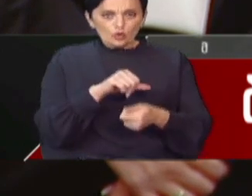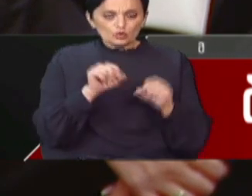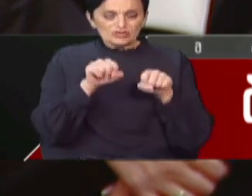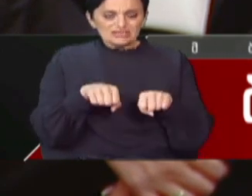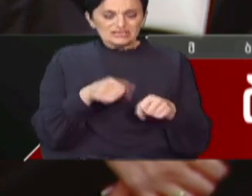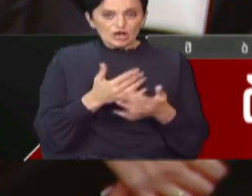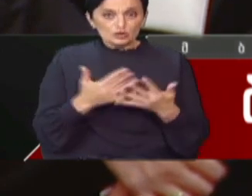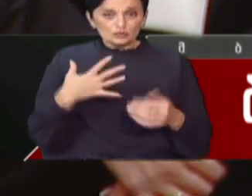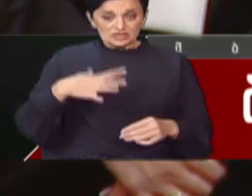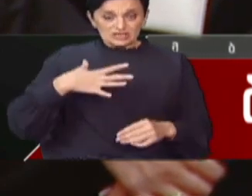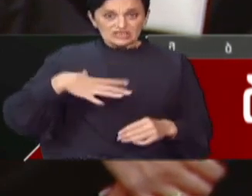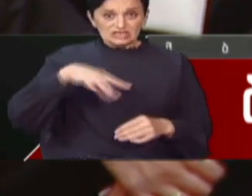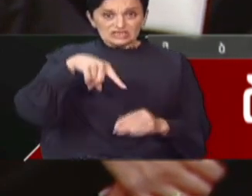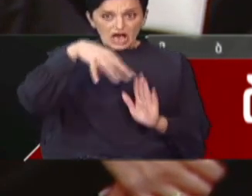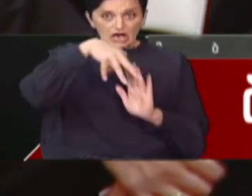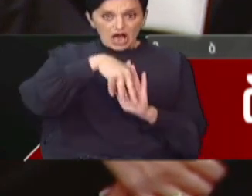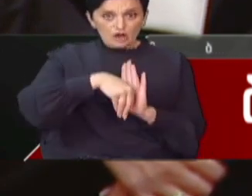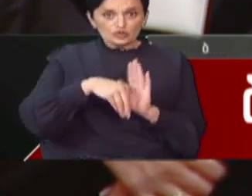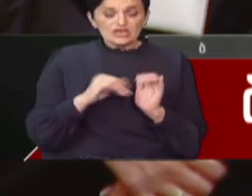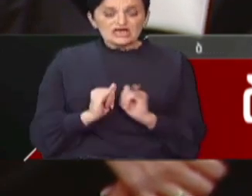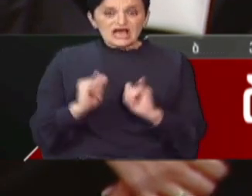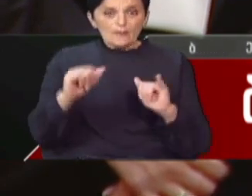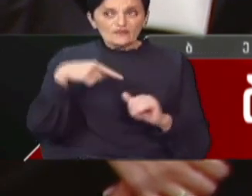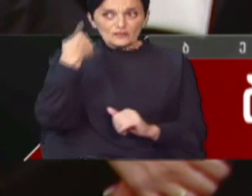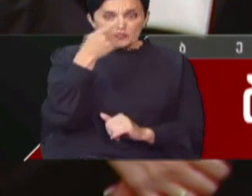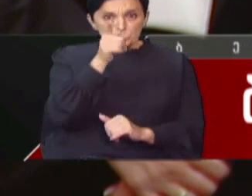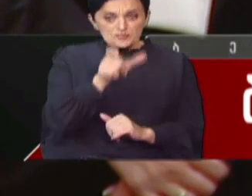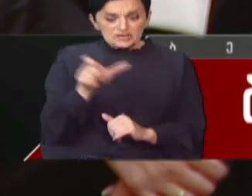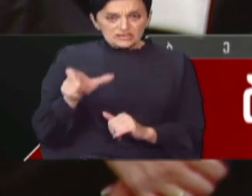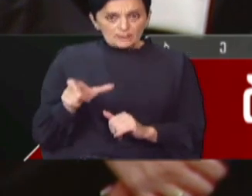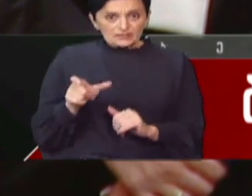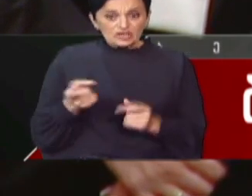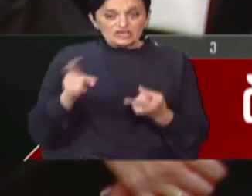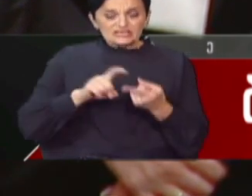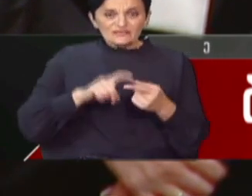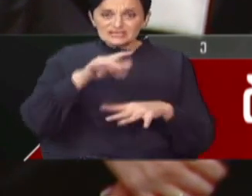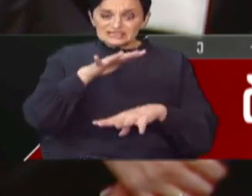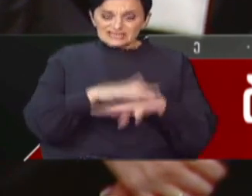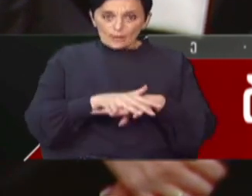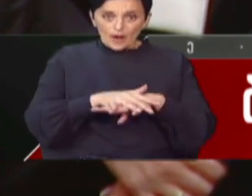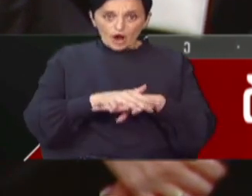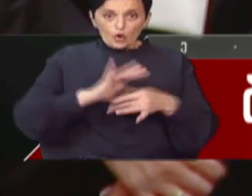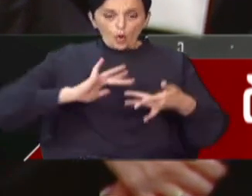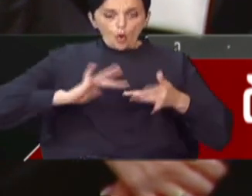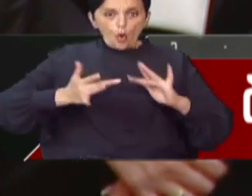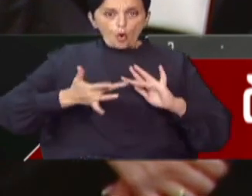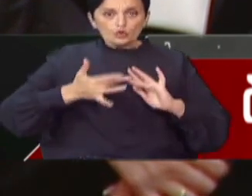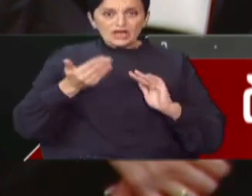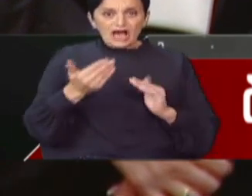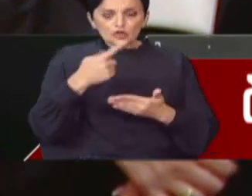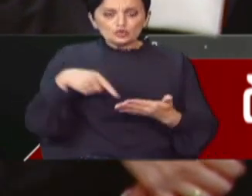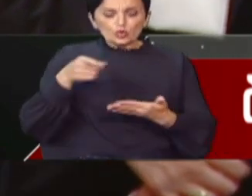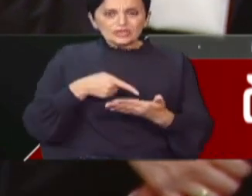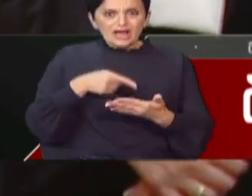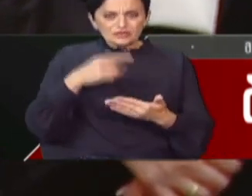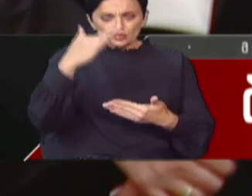საშუალებების საქართველოში უშუალოდ გამავრცელებელ პირებთან, დაკავშირებულ საბანკო და ონლაინ ტოტალიზატორების